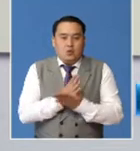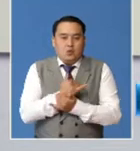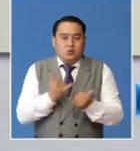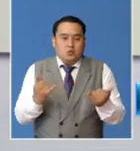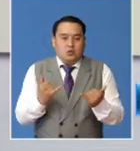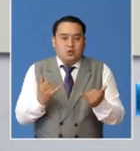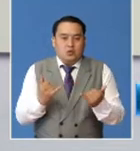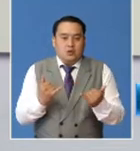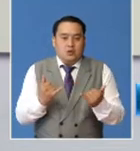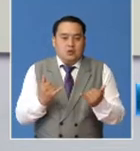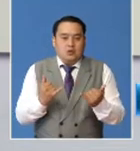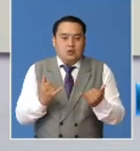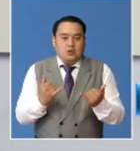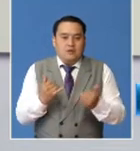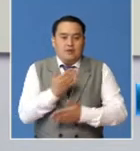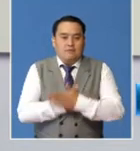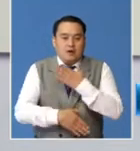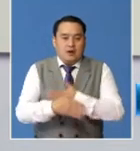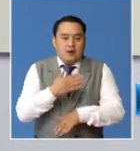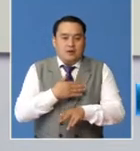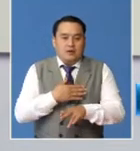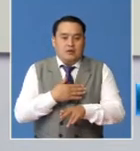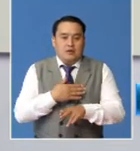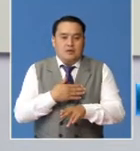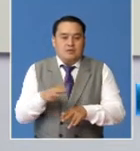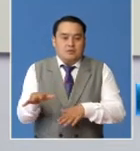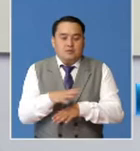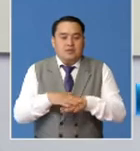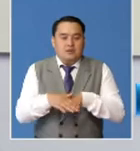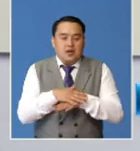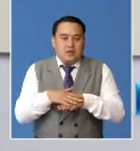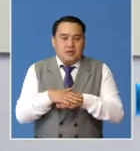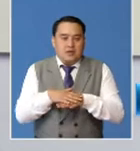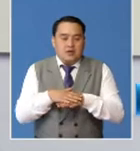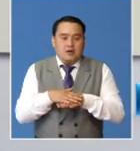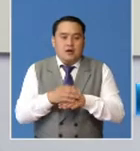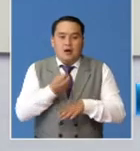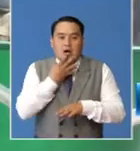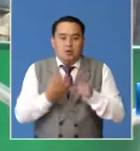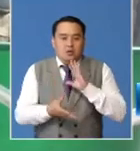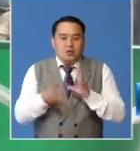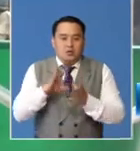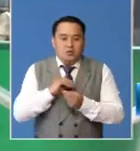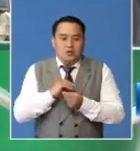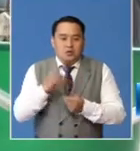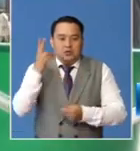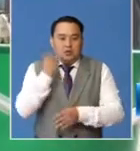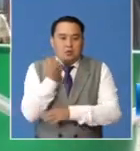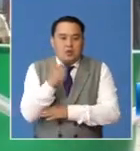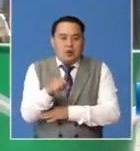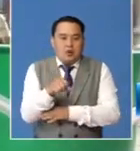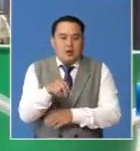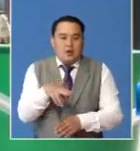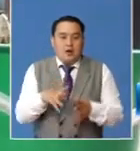нашим инвалидам и другим категориям населения. И это дает хорошие результаты. В числе победителей